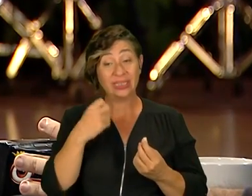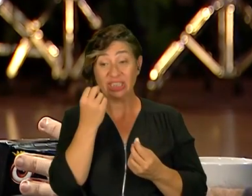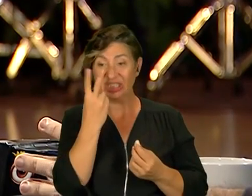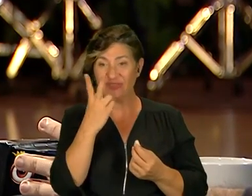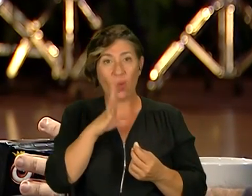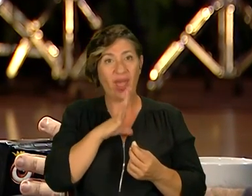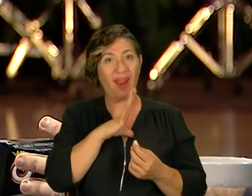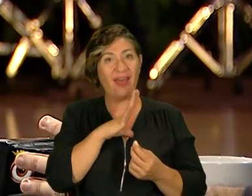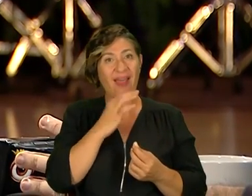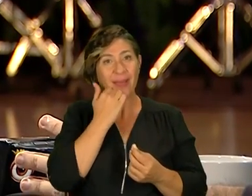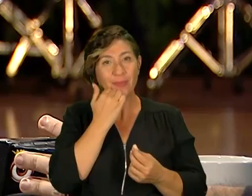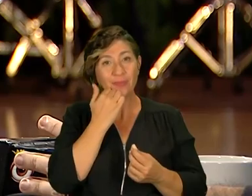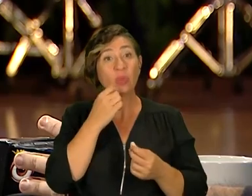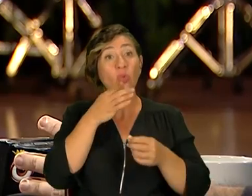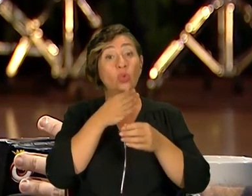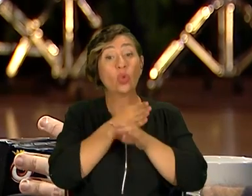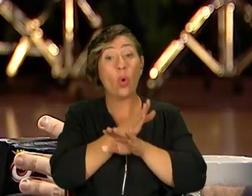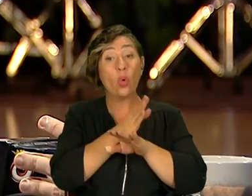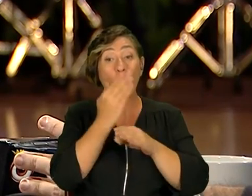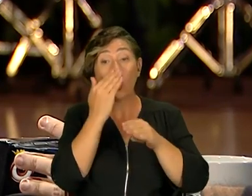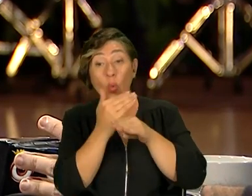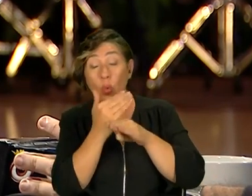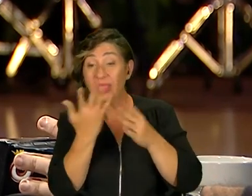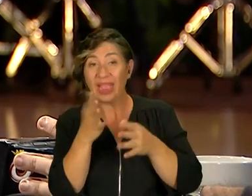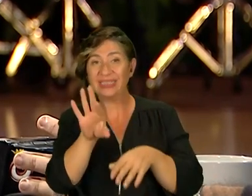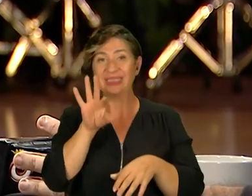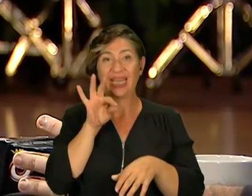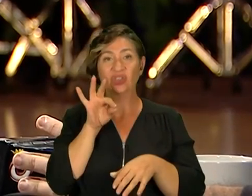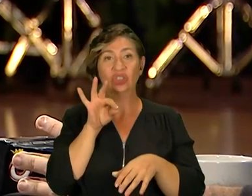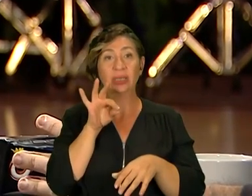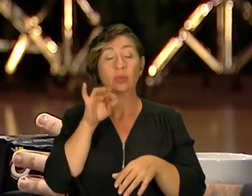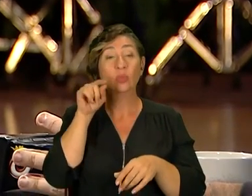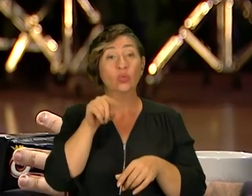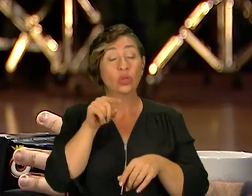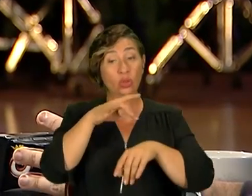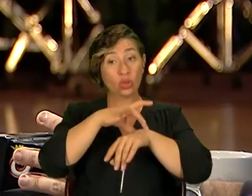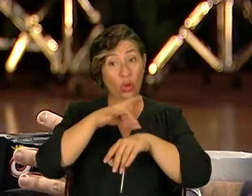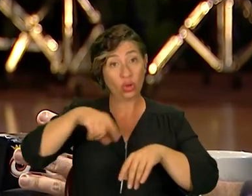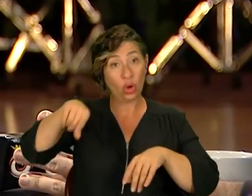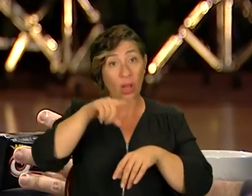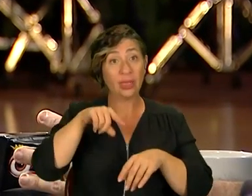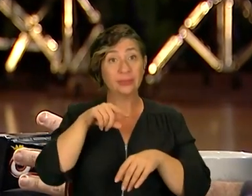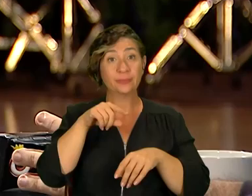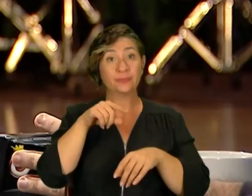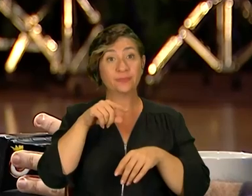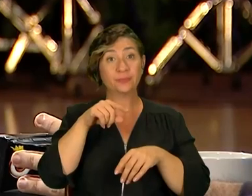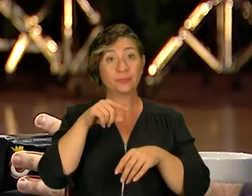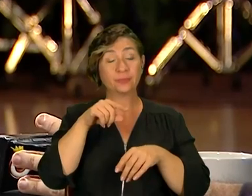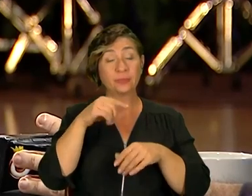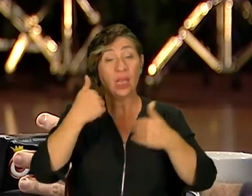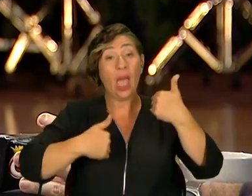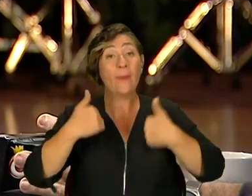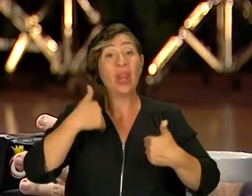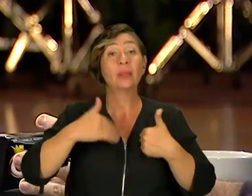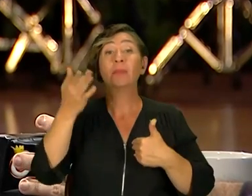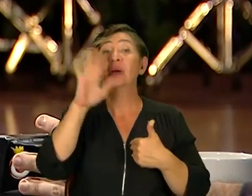çift cinsiyet meselesinde doğru oryantasyon. Çünkü burada hekimler sadece